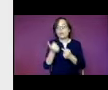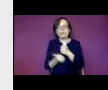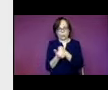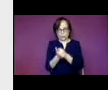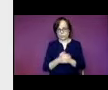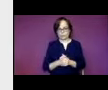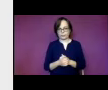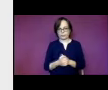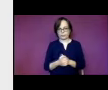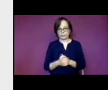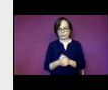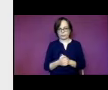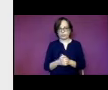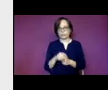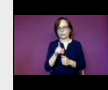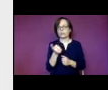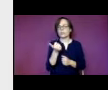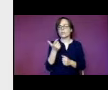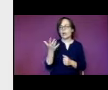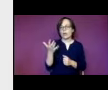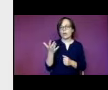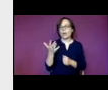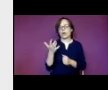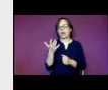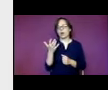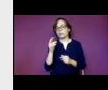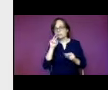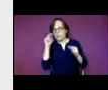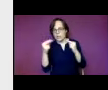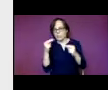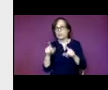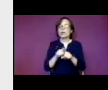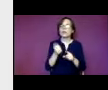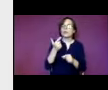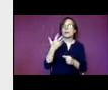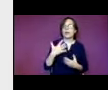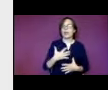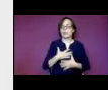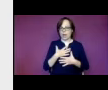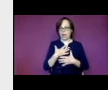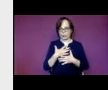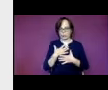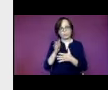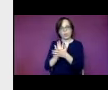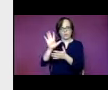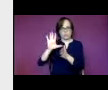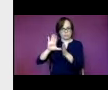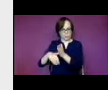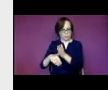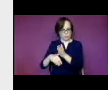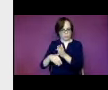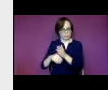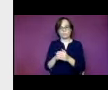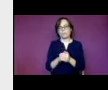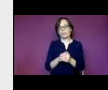To jest kilka takich aspektów, czy też nastrojów, które dominują w mieście, ale są też